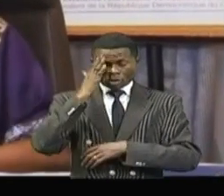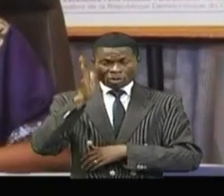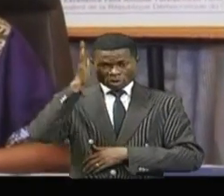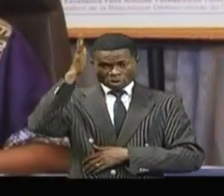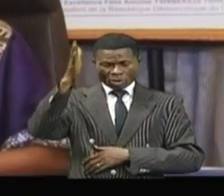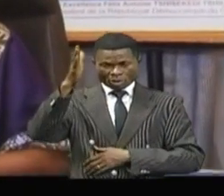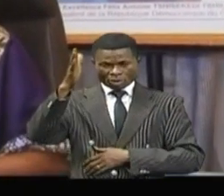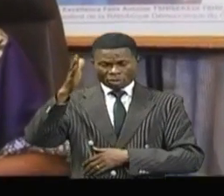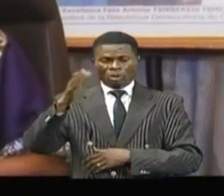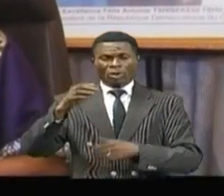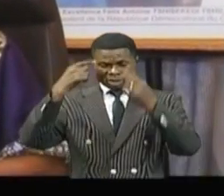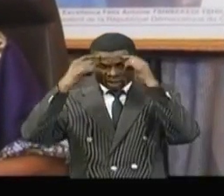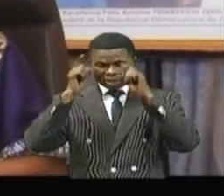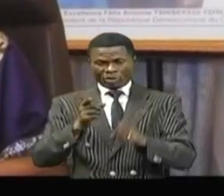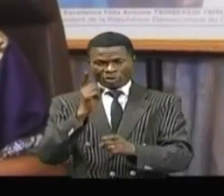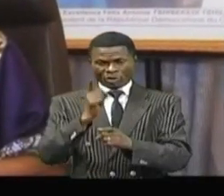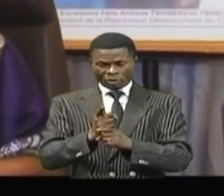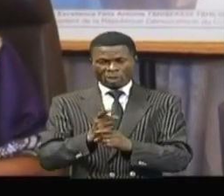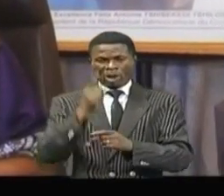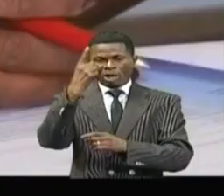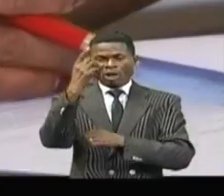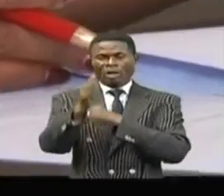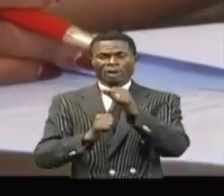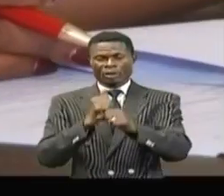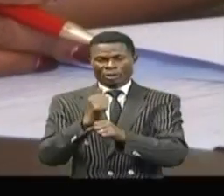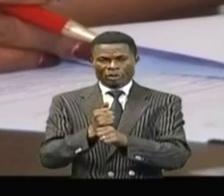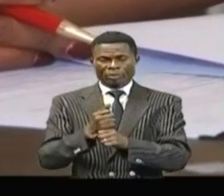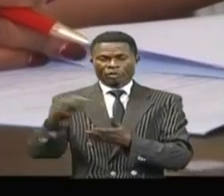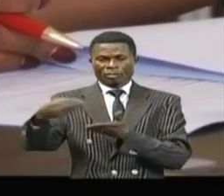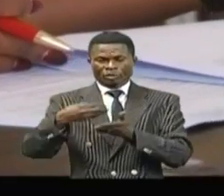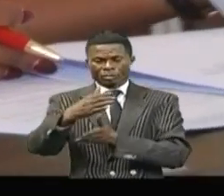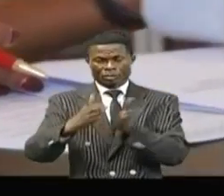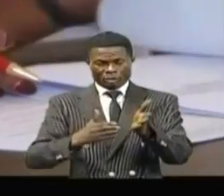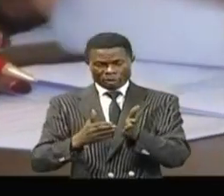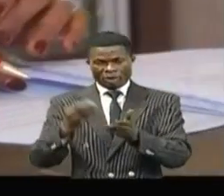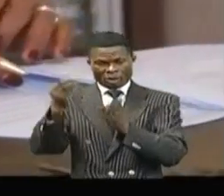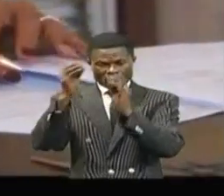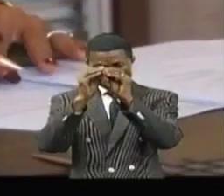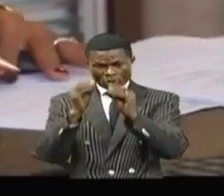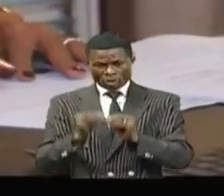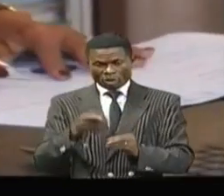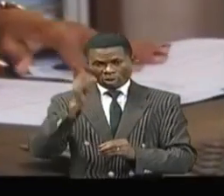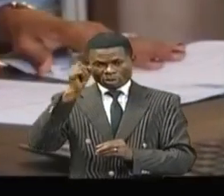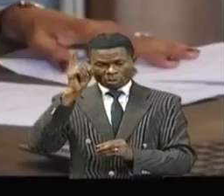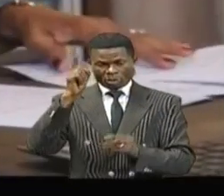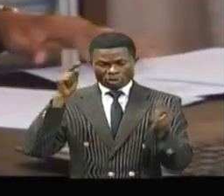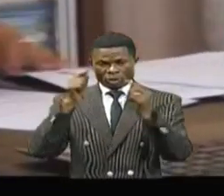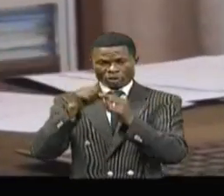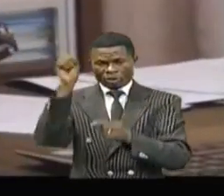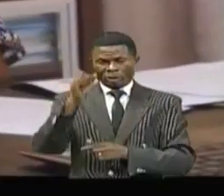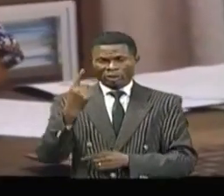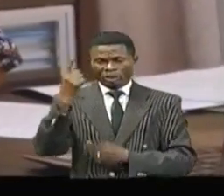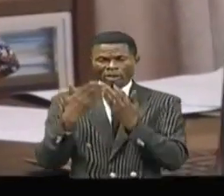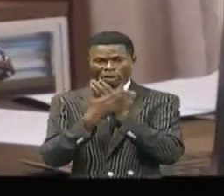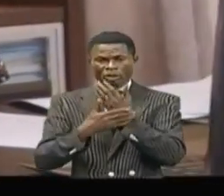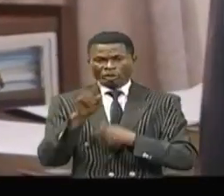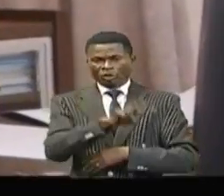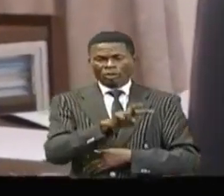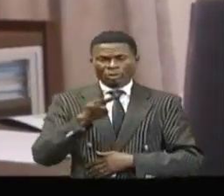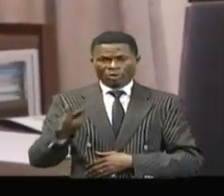de leurs assignations mensuelles. Les recettes cumulées du 1er au 31 août